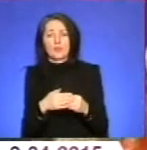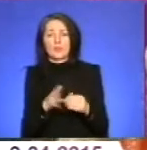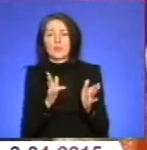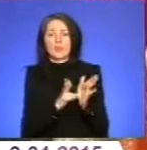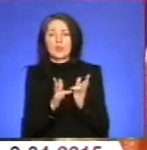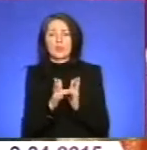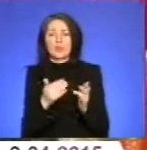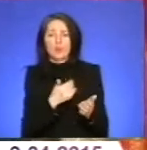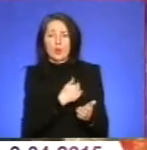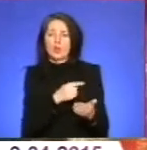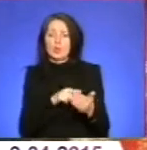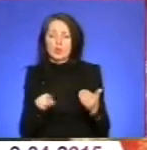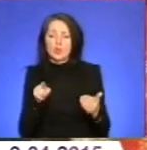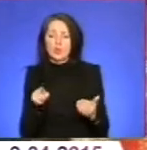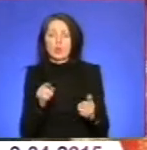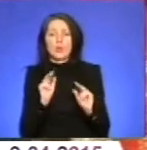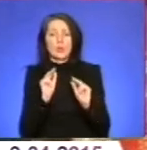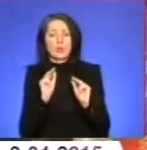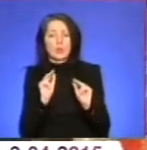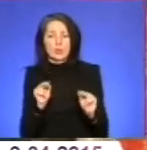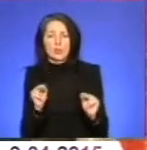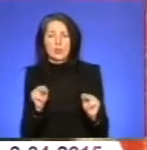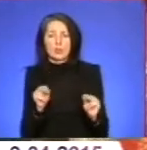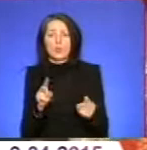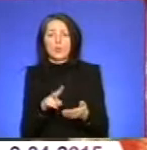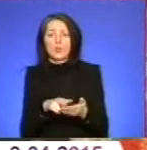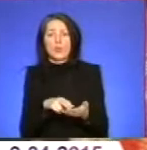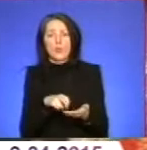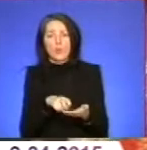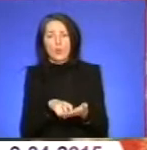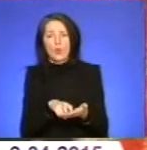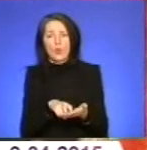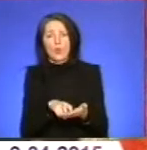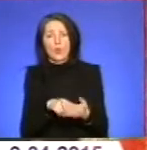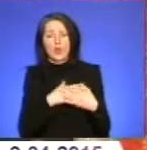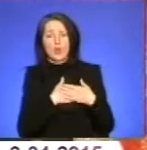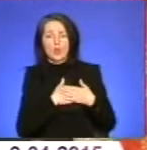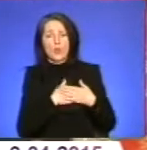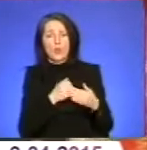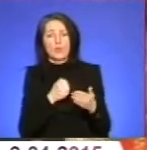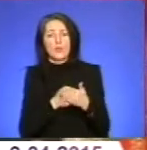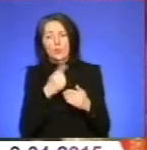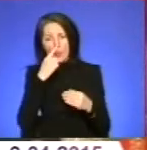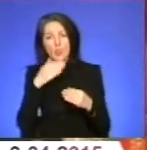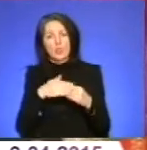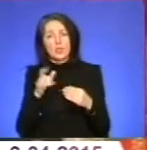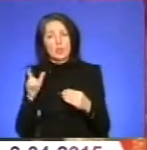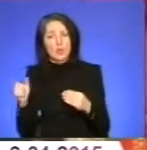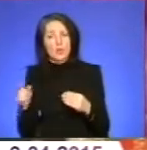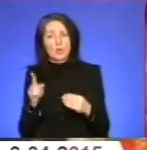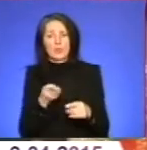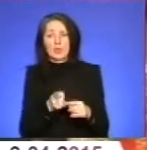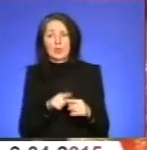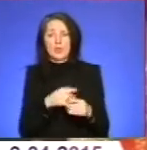Христос хотів підкреслити ту чесноту покори, любові до ближнього. І він то